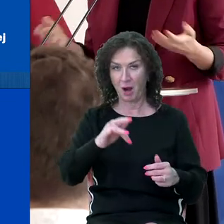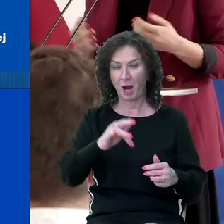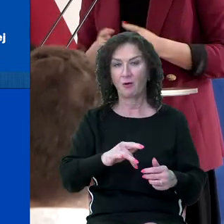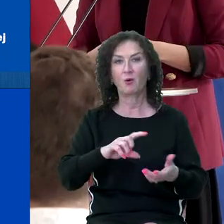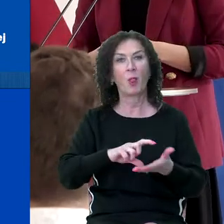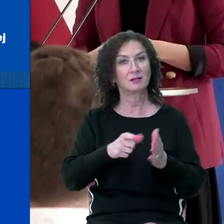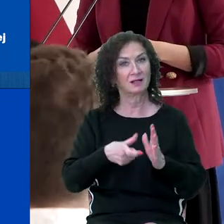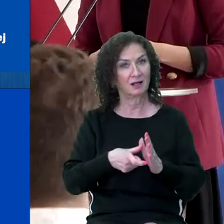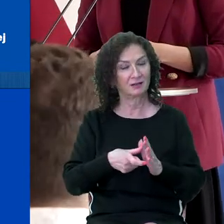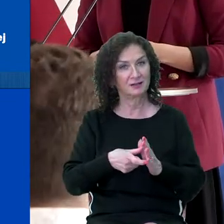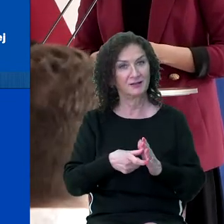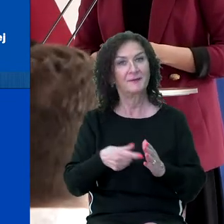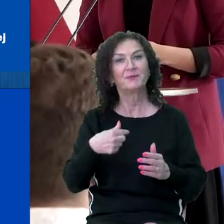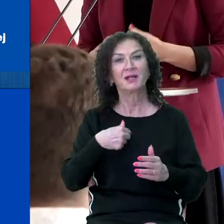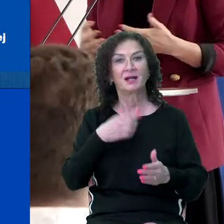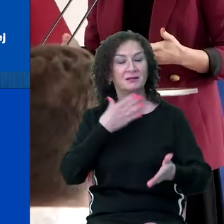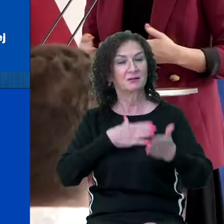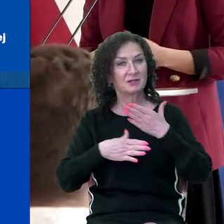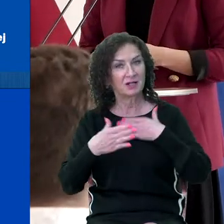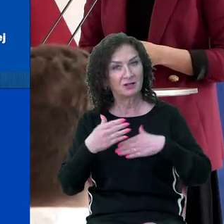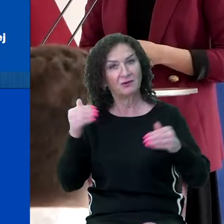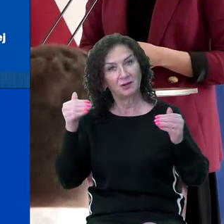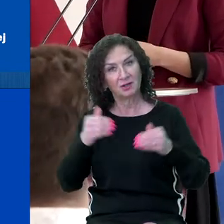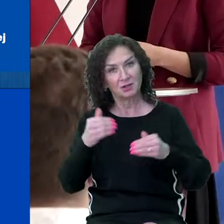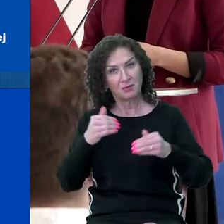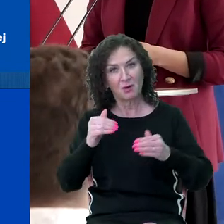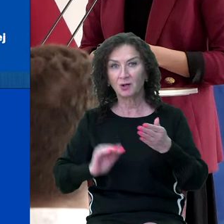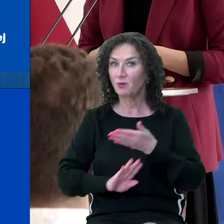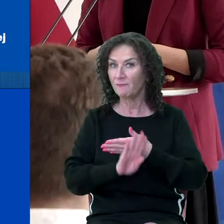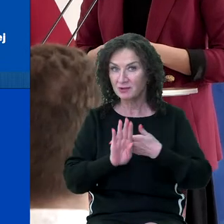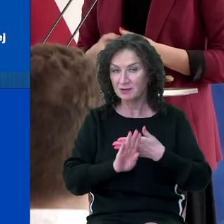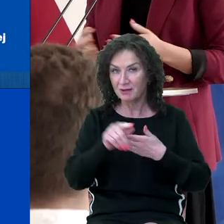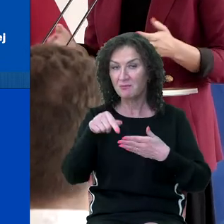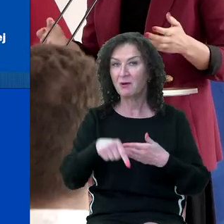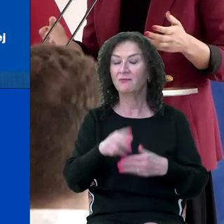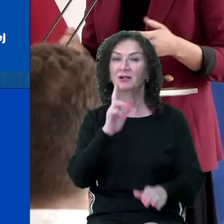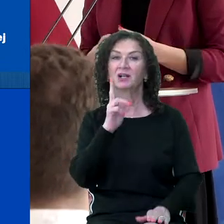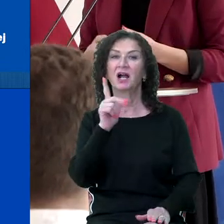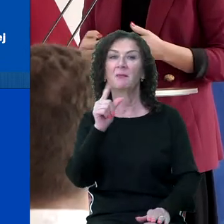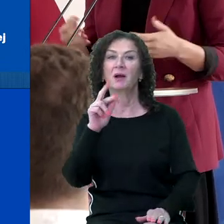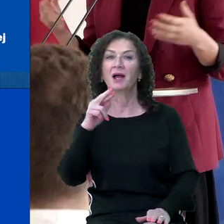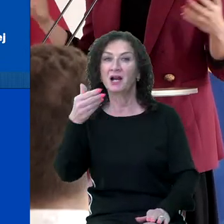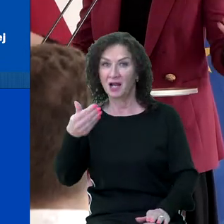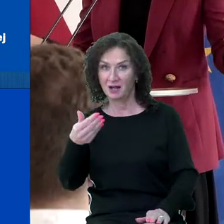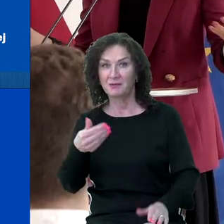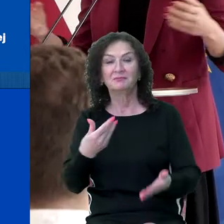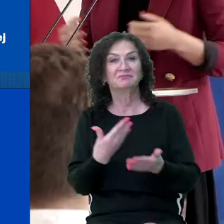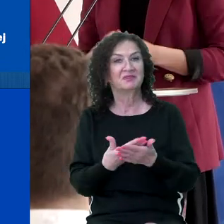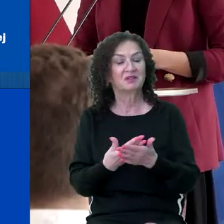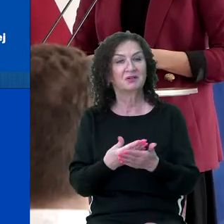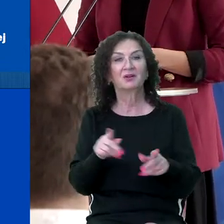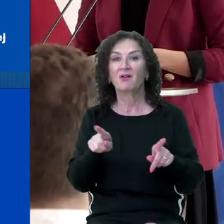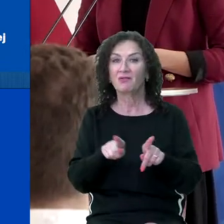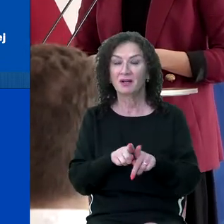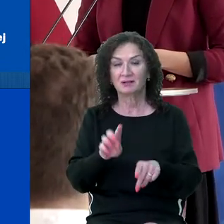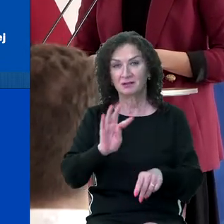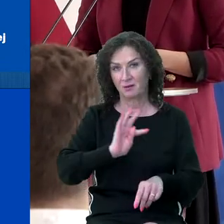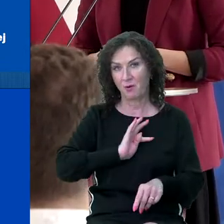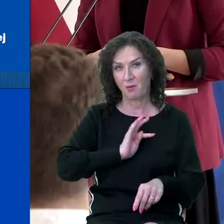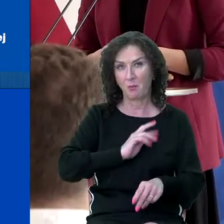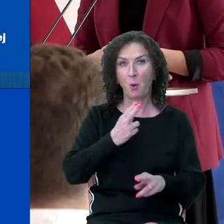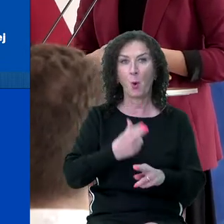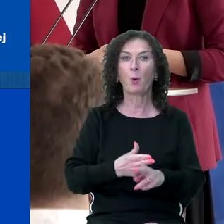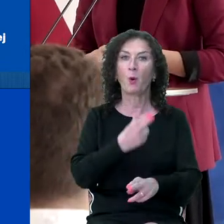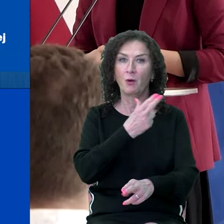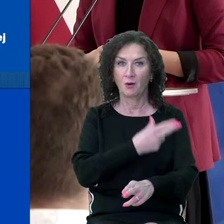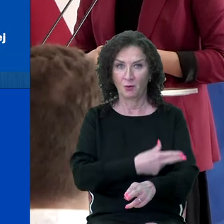występować tutaj w Kancelarii Prezesa Rady Ministrów, bo to też jest mój urząd i też wielkie podziękowania dla wszystkich zespołów, z którymi mam